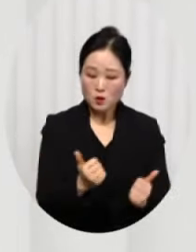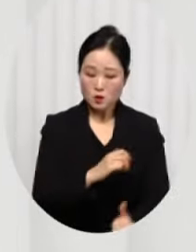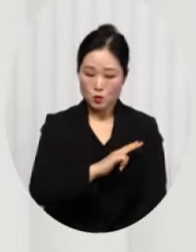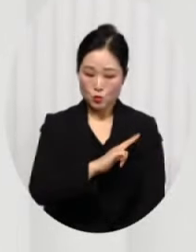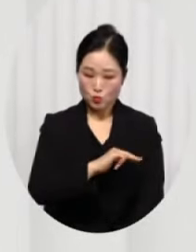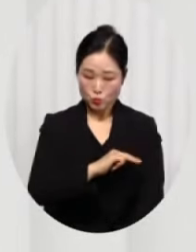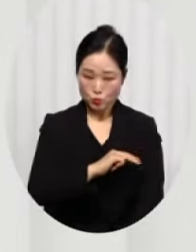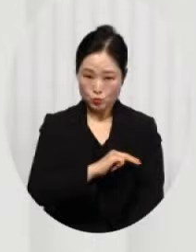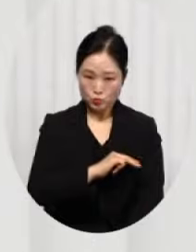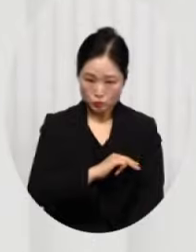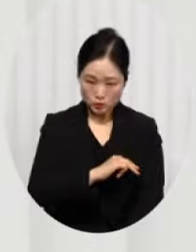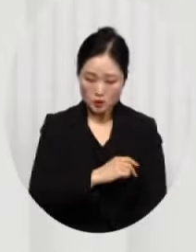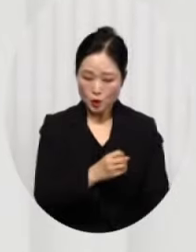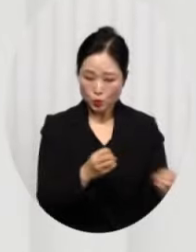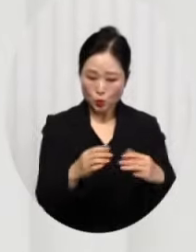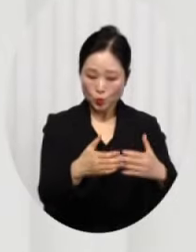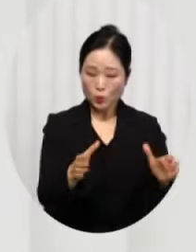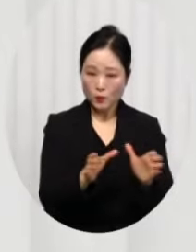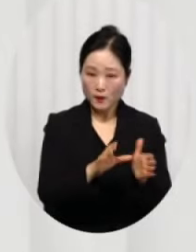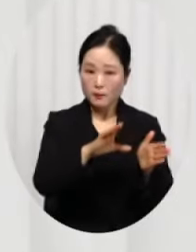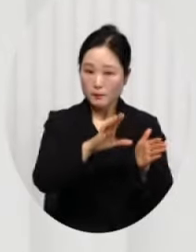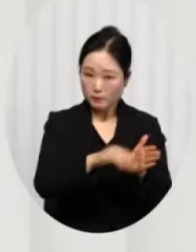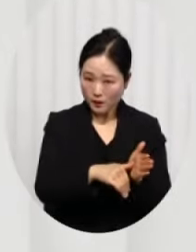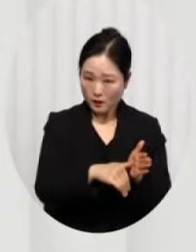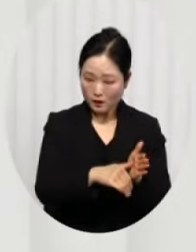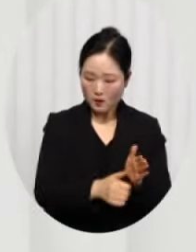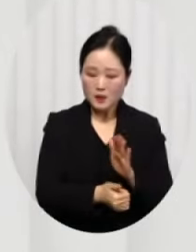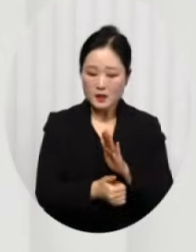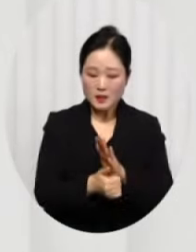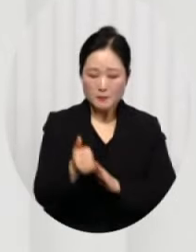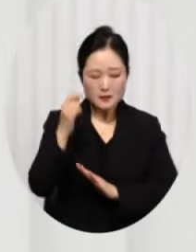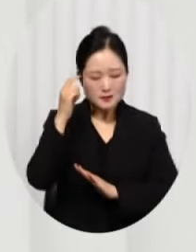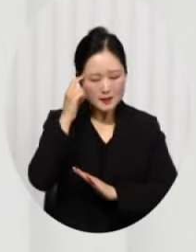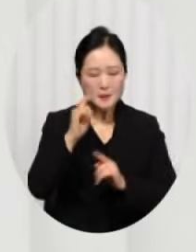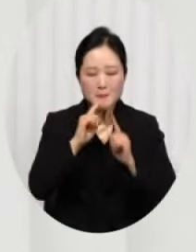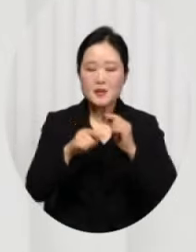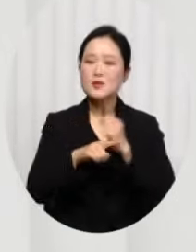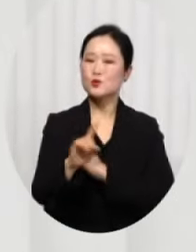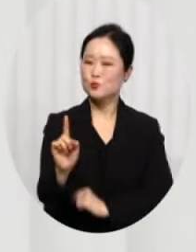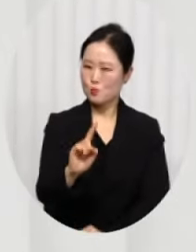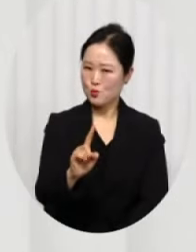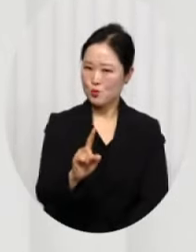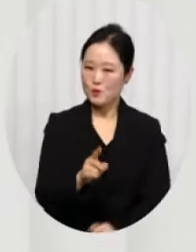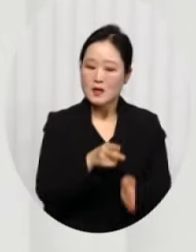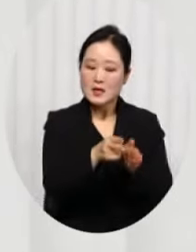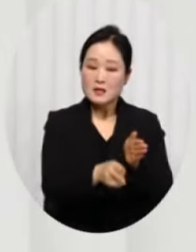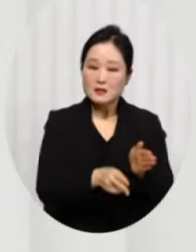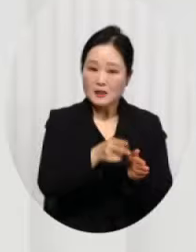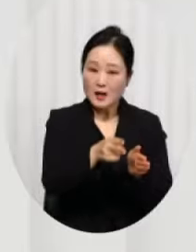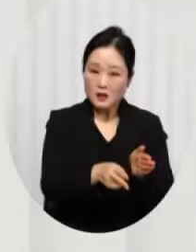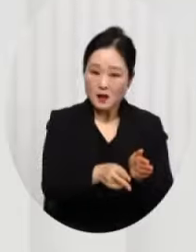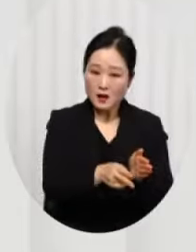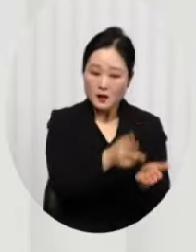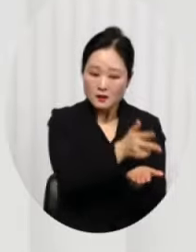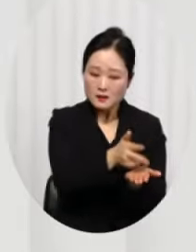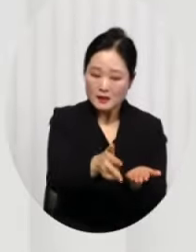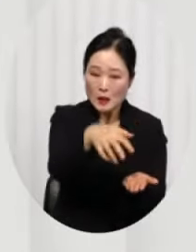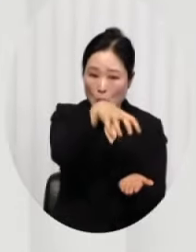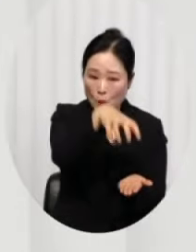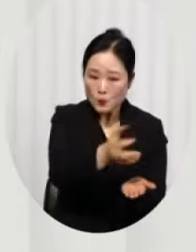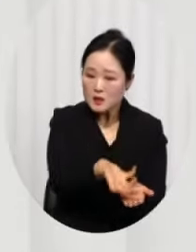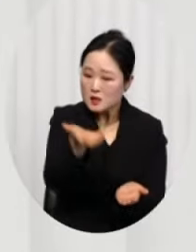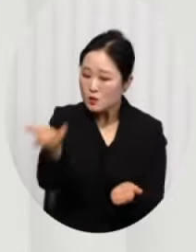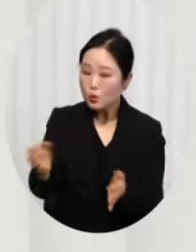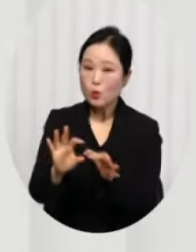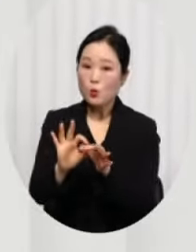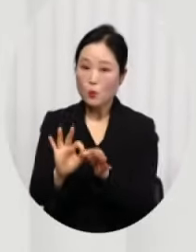후보자 토론회에서 이 희망적 사고 문제를 제가 이야기하고 있느냐? 바로 이 차량기지 이전과 관련된 문제에서 저는